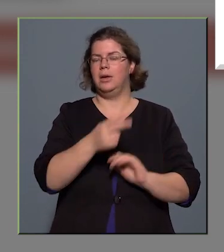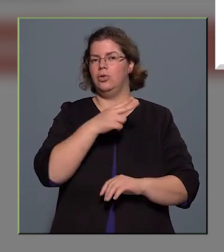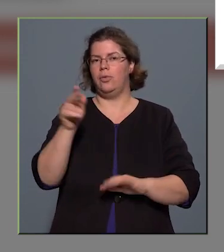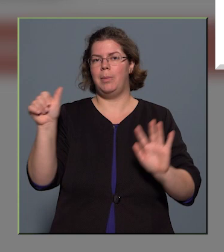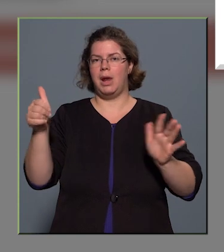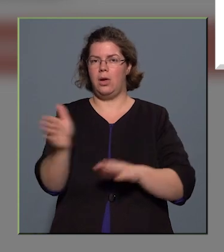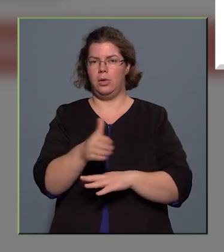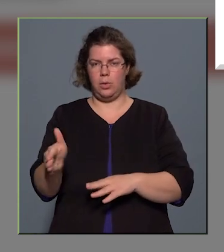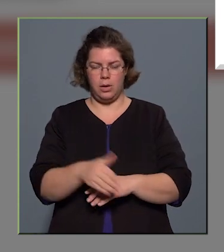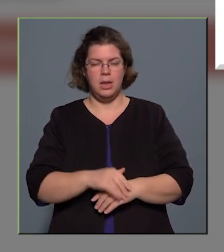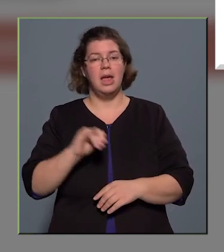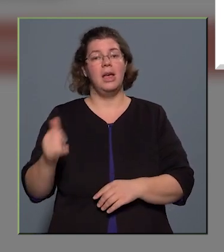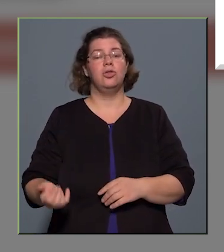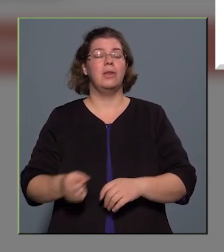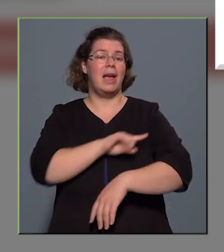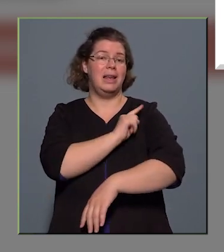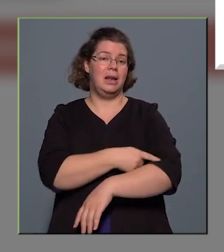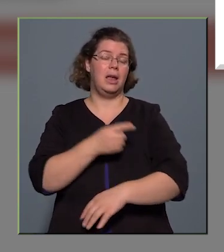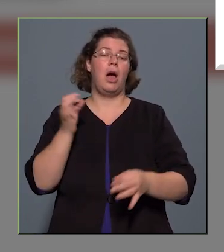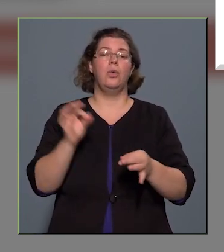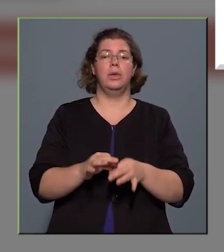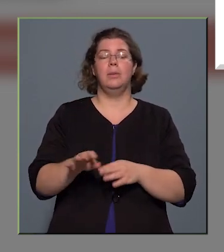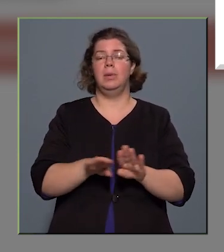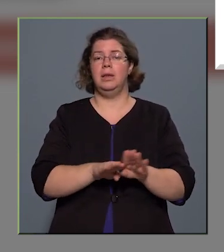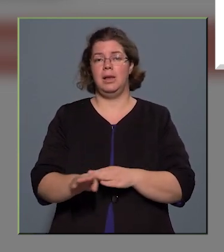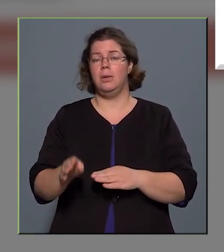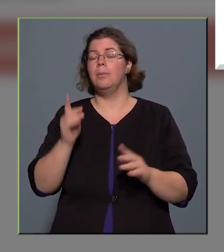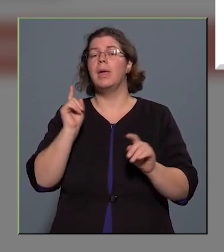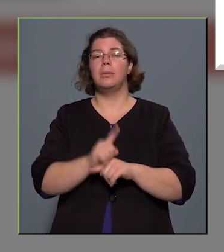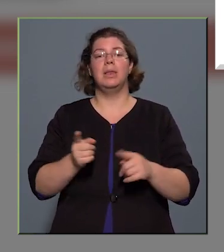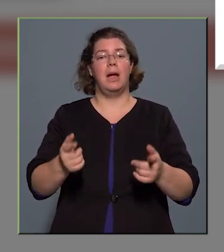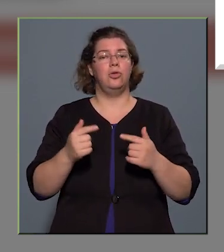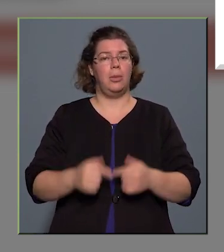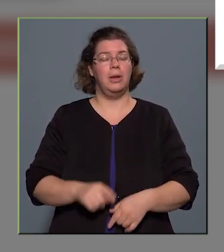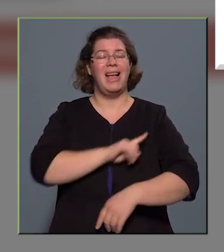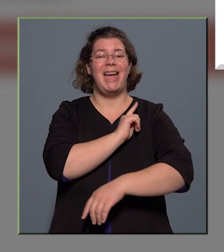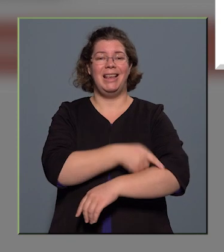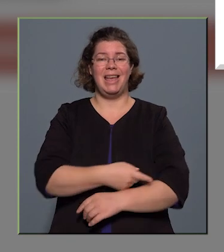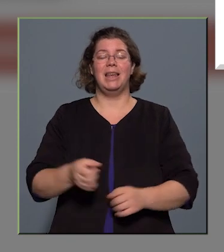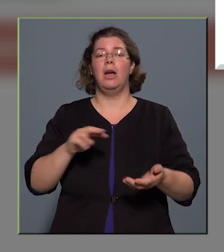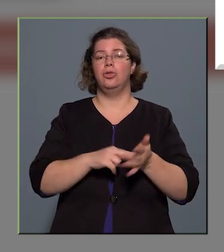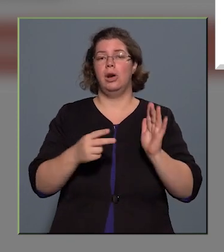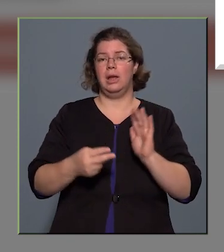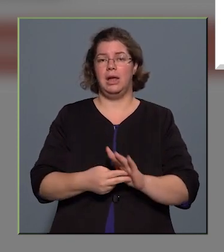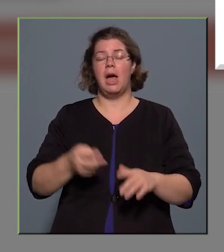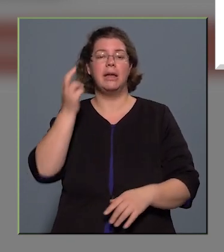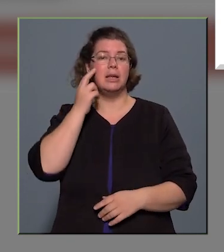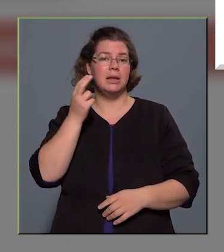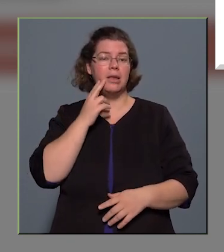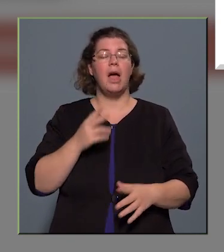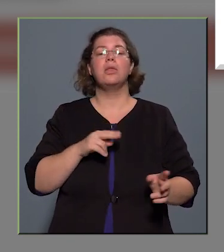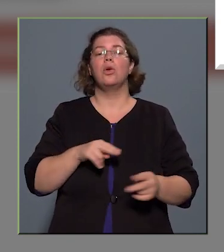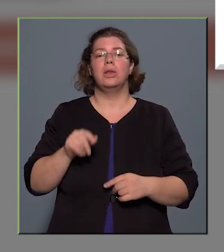6-a között, és az Energiaügyi Minisztérium megbízásából idén az Energiastratégia Intézet tölti be az